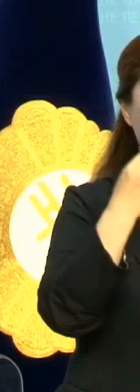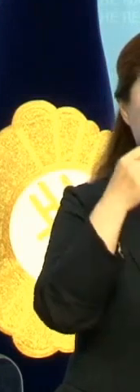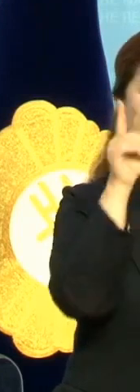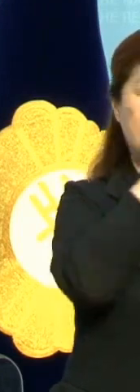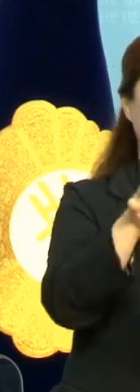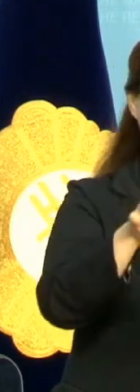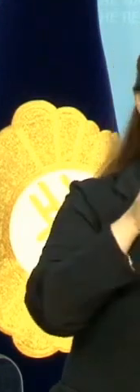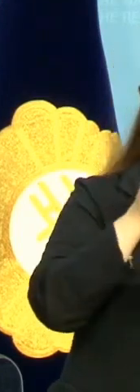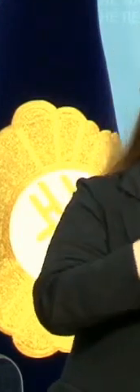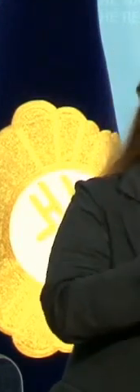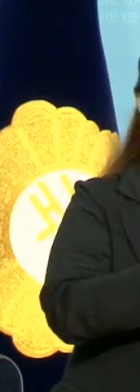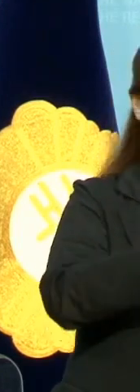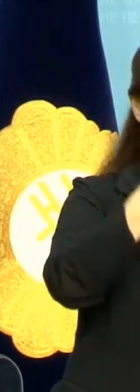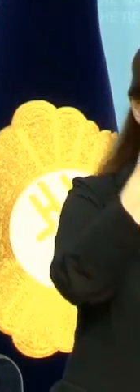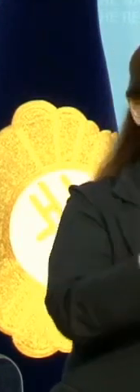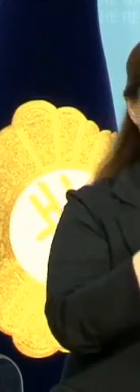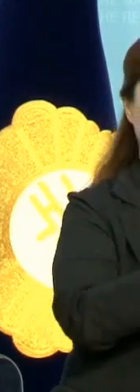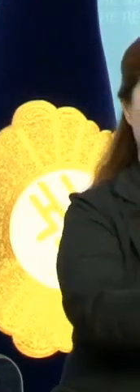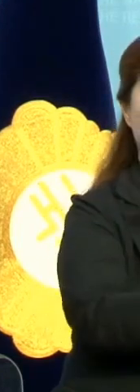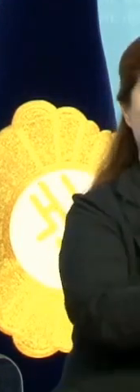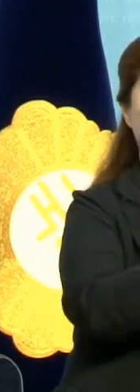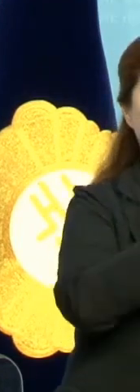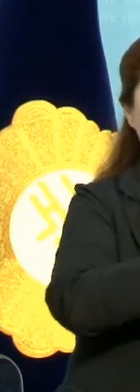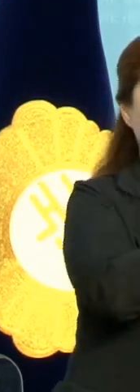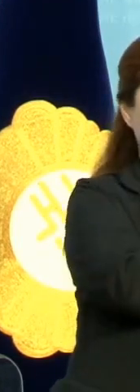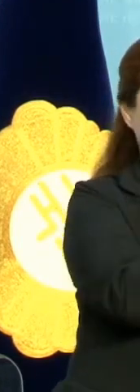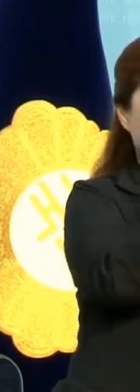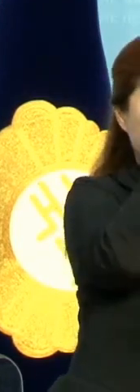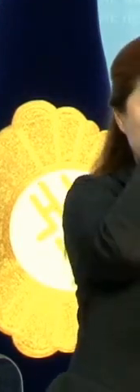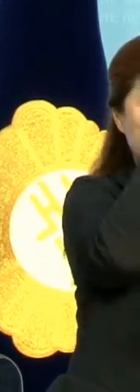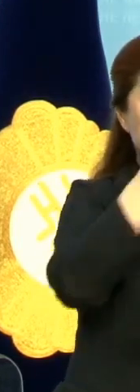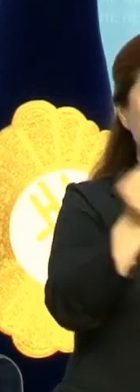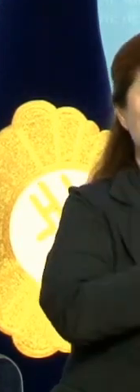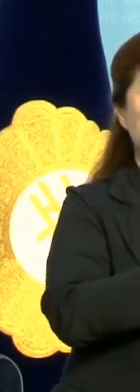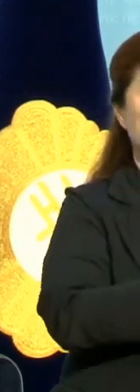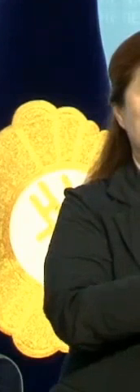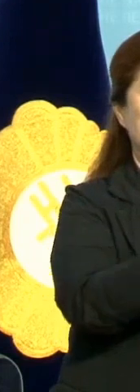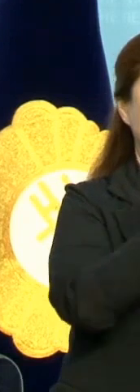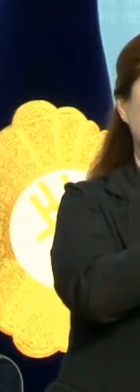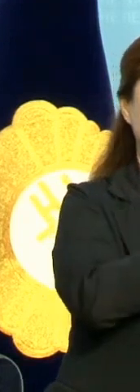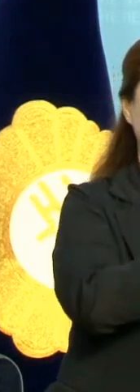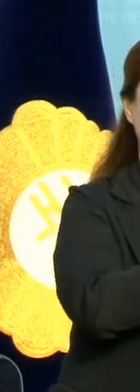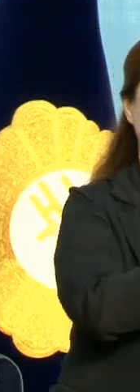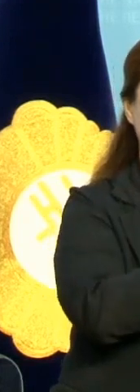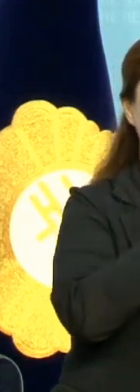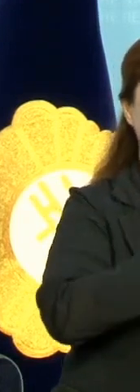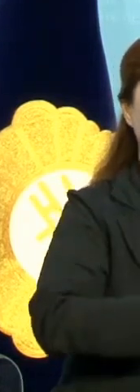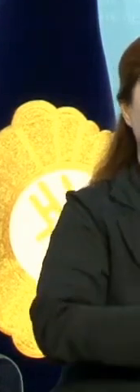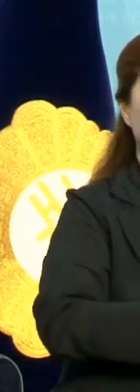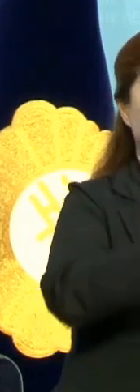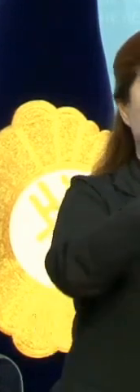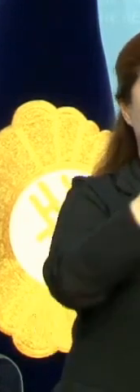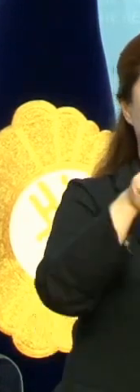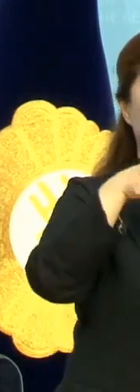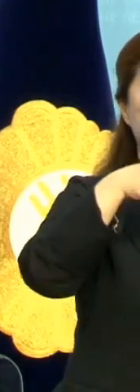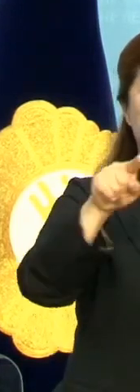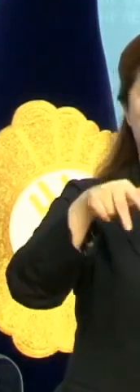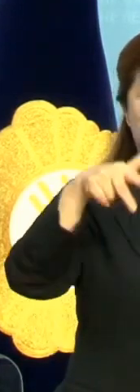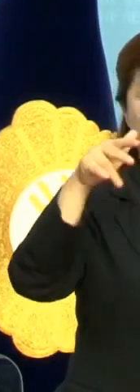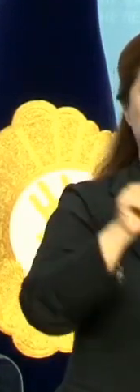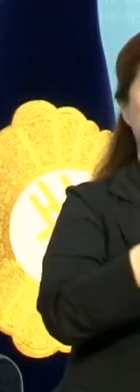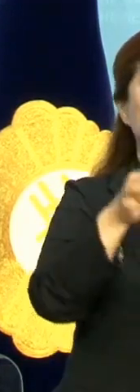교과서적 사례라 할 만큼 정말 다양한 방식들을 구사했습니다. 자사주는 이재용 부회장의